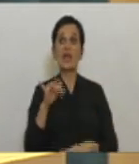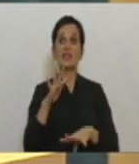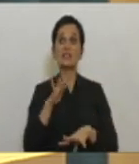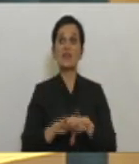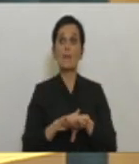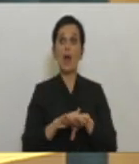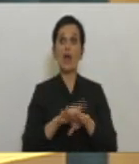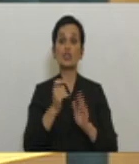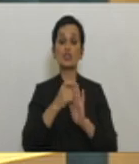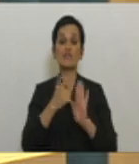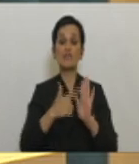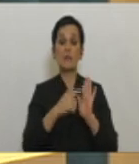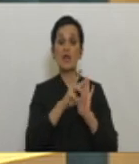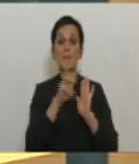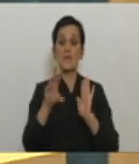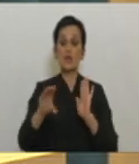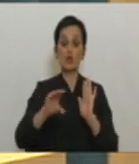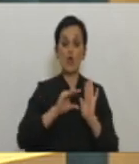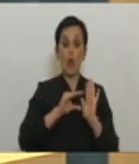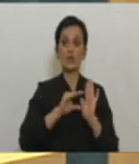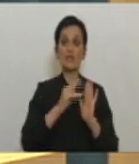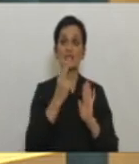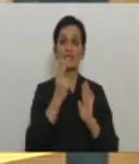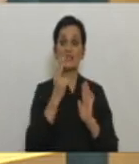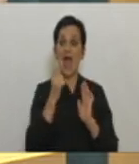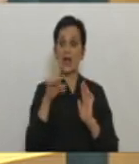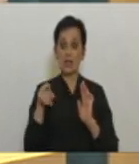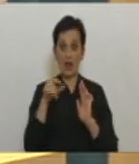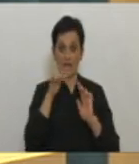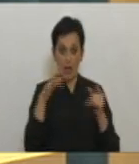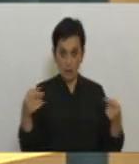გამოუტანია ეს 17 მილიონი წერეთელს და დაემთხვა